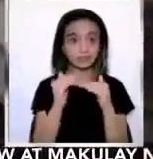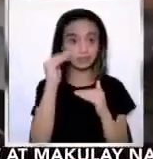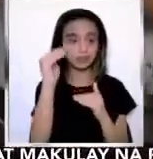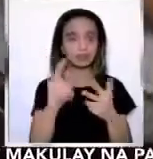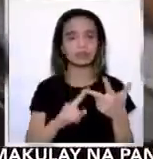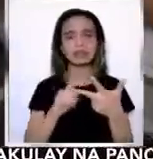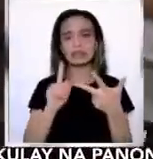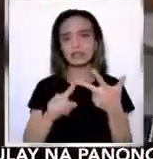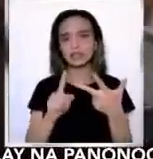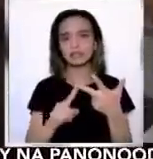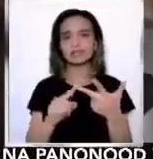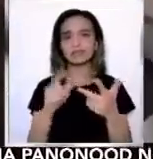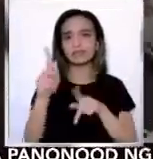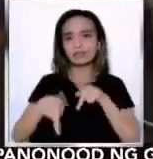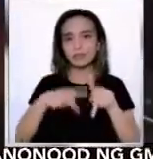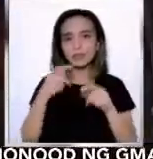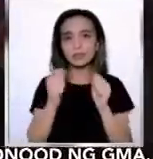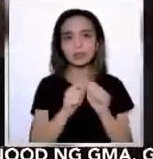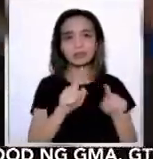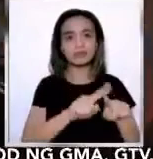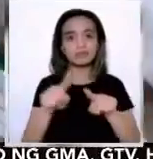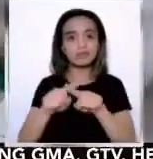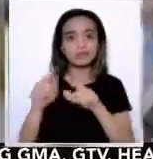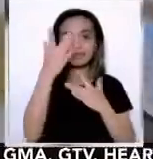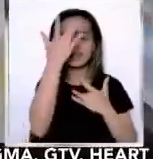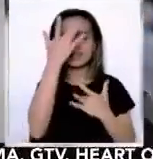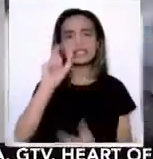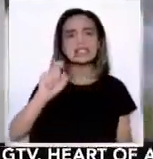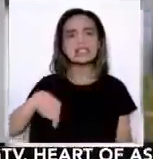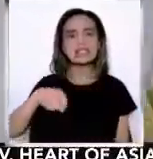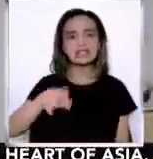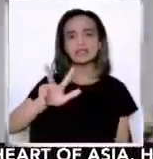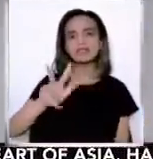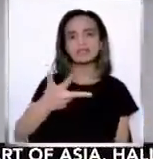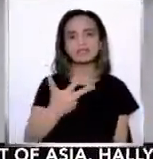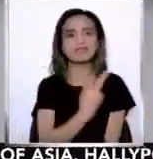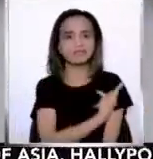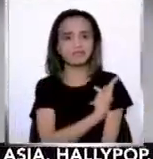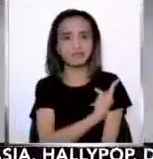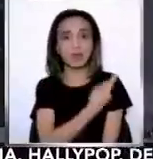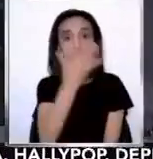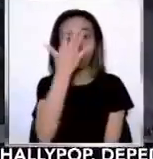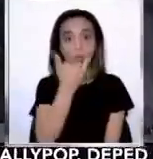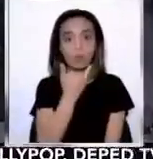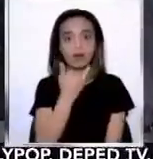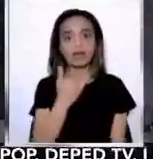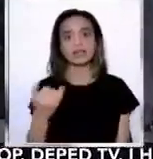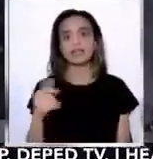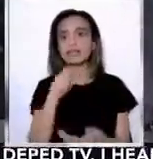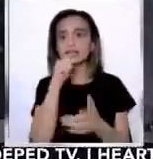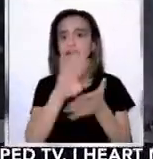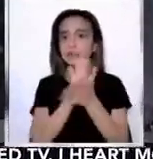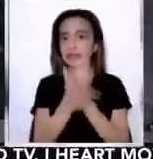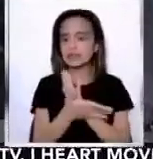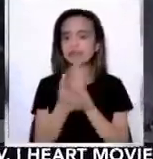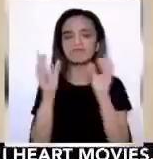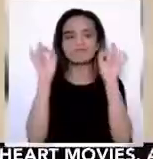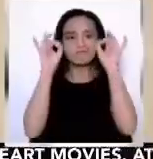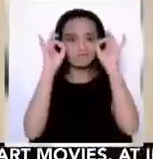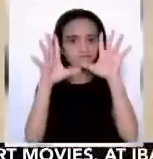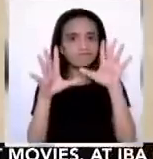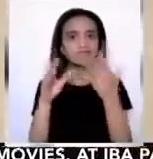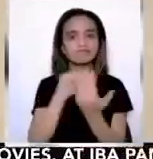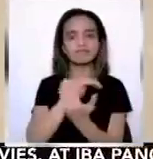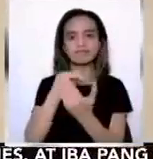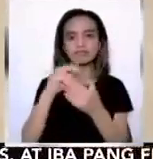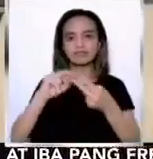yung protection so that he will not be more vulnerable against new variants of concern. Isa pa raw sa tingin ni Solante na susi